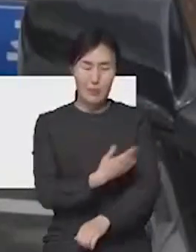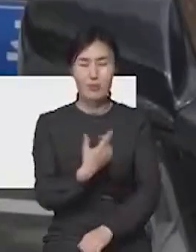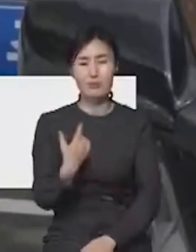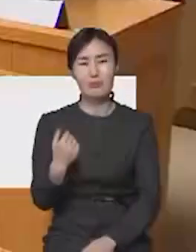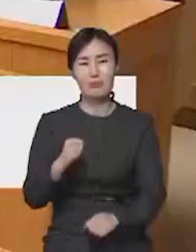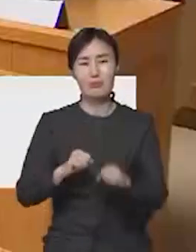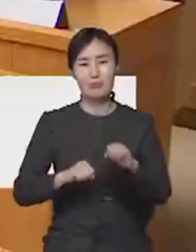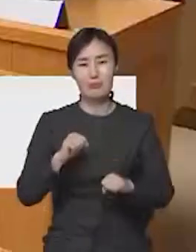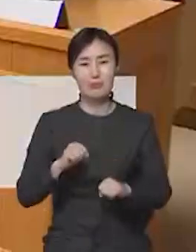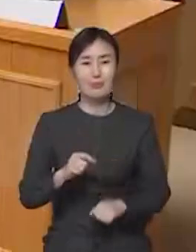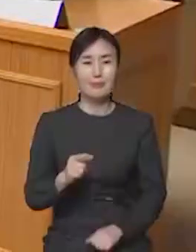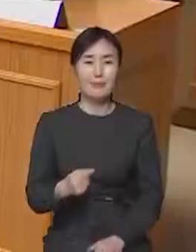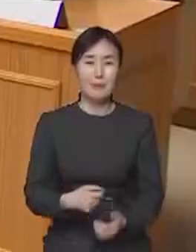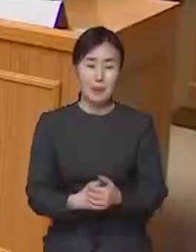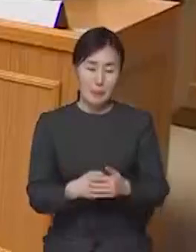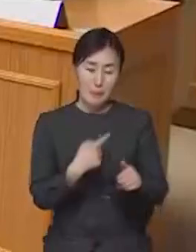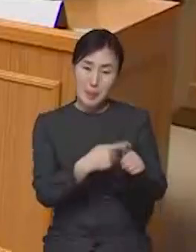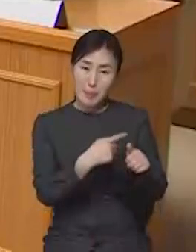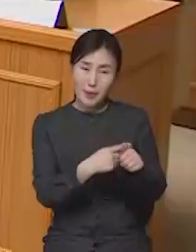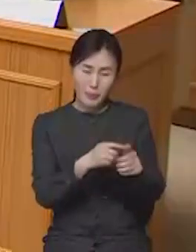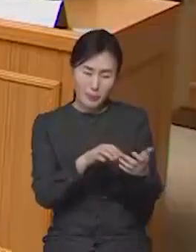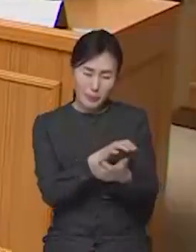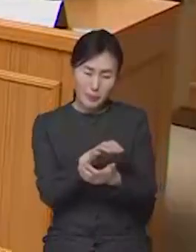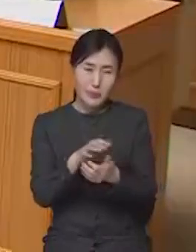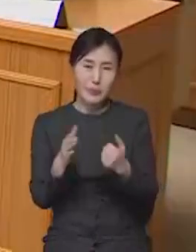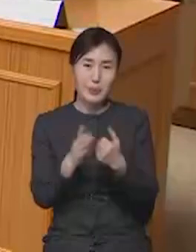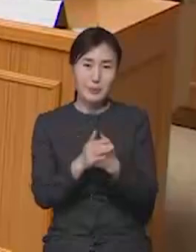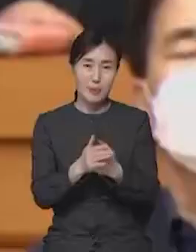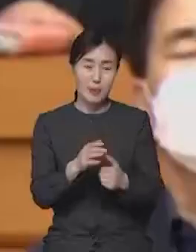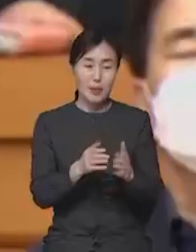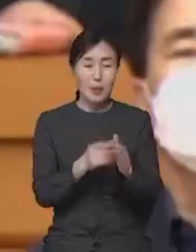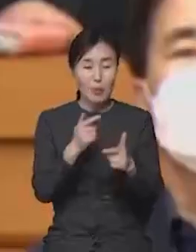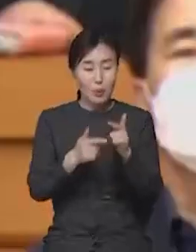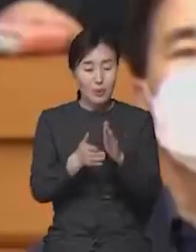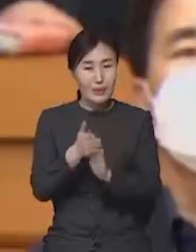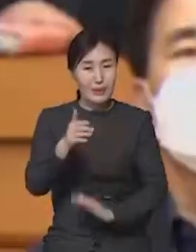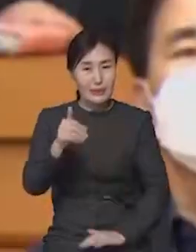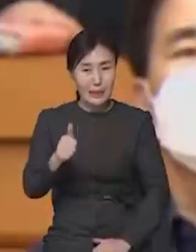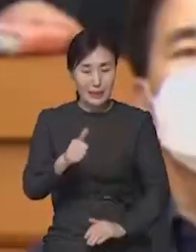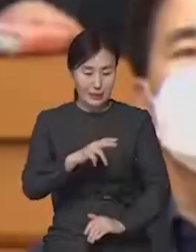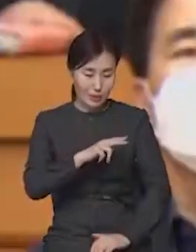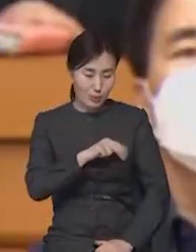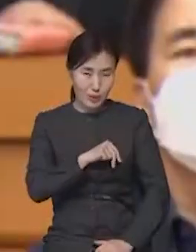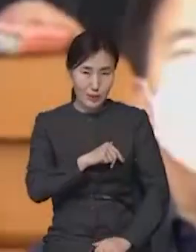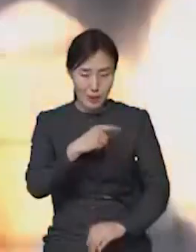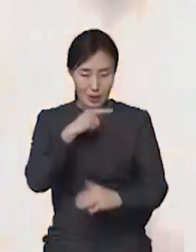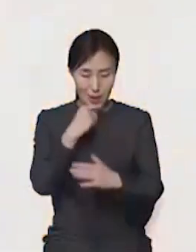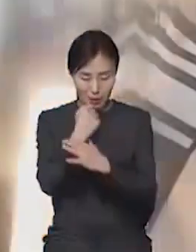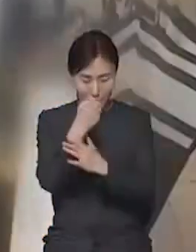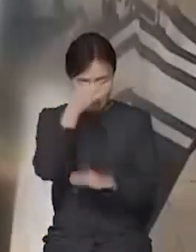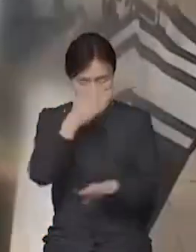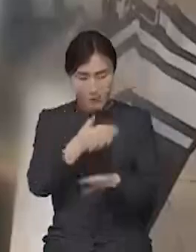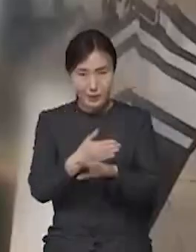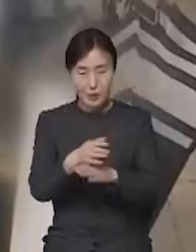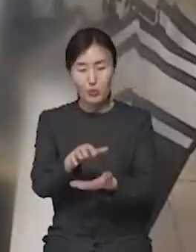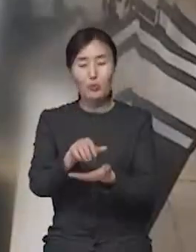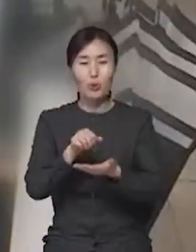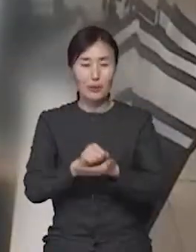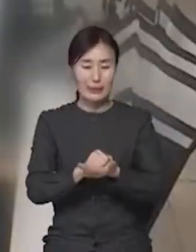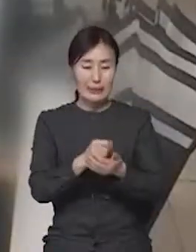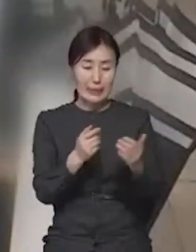잘못된 거 같아요 비판 여론을 감안해 박홍률 목포시장은 의외의 사과 요구를 수용하기로 했으며